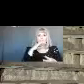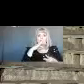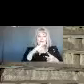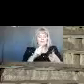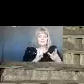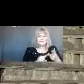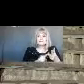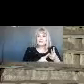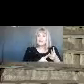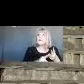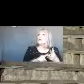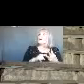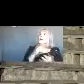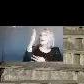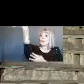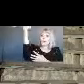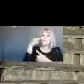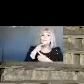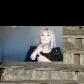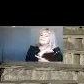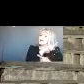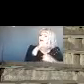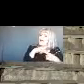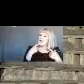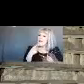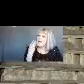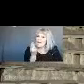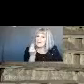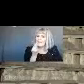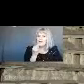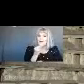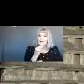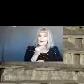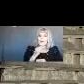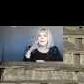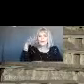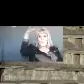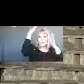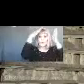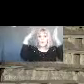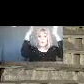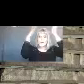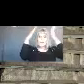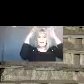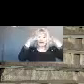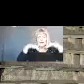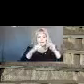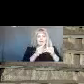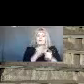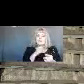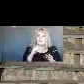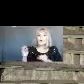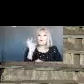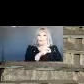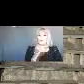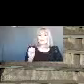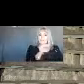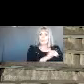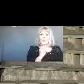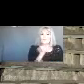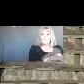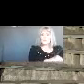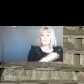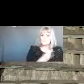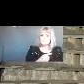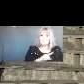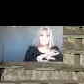gaan 'n dag kom wat God sy eie koning gaan aanstel, en as daai dag kom, soos Jesus gesê het, gaan die